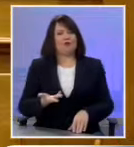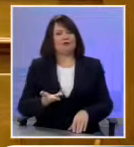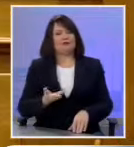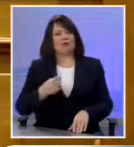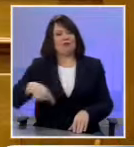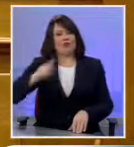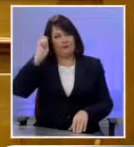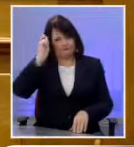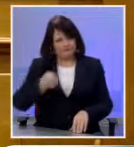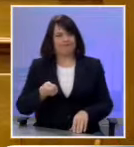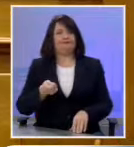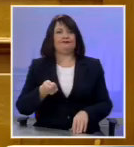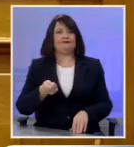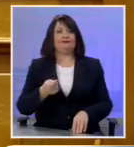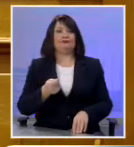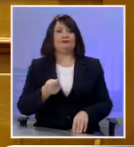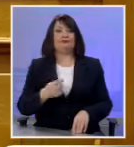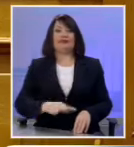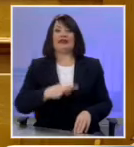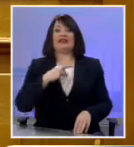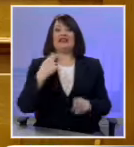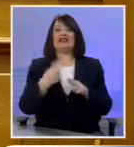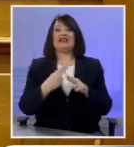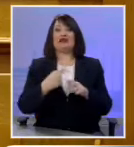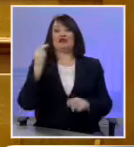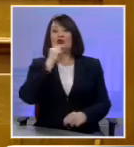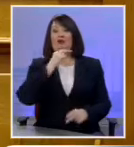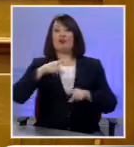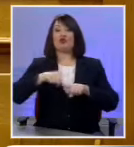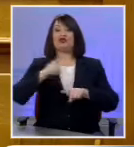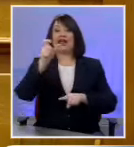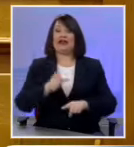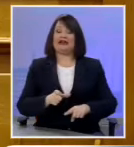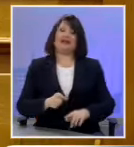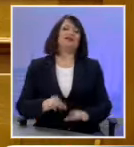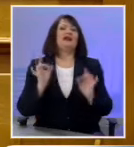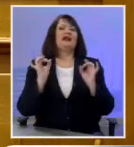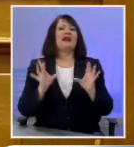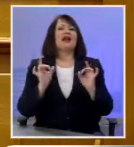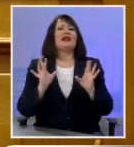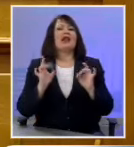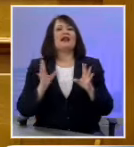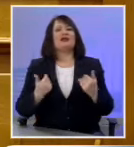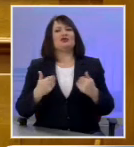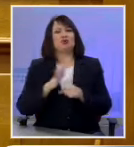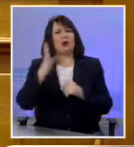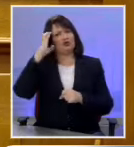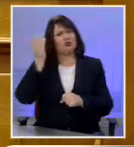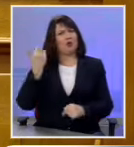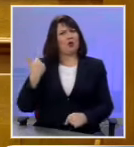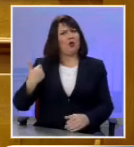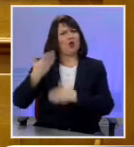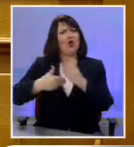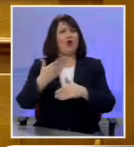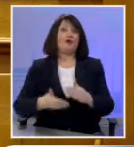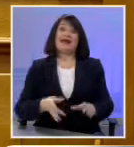πάντα το πολιτικό κύρος του Έλληνα Πρωθυπουργού. Ουδής όμως, κύριε Πρόεδρε, τουλάχιστον από όσο θυμάμαι εγώ,